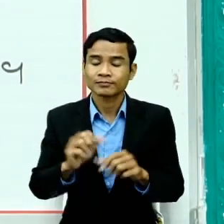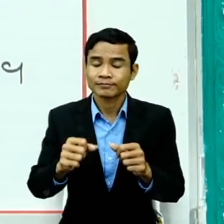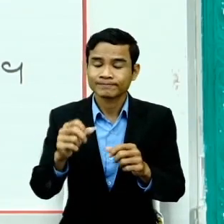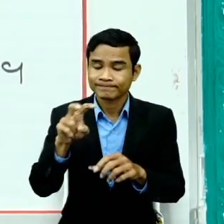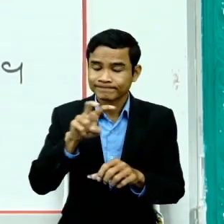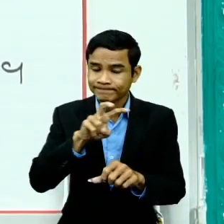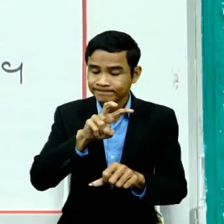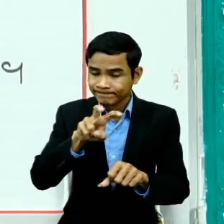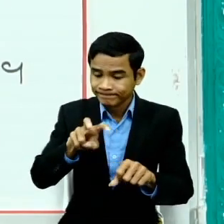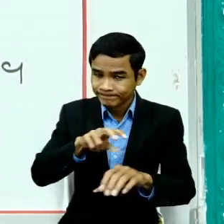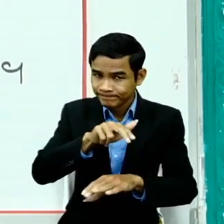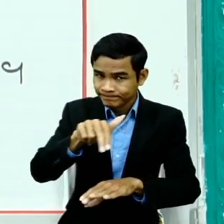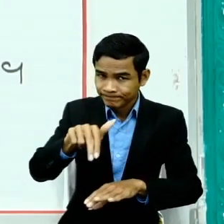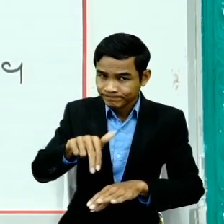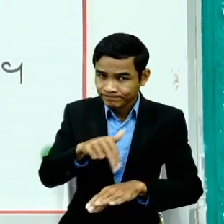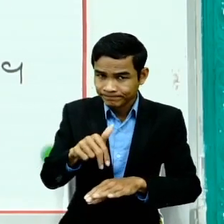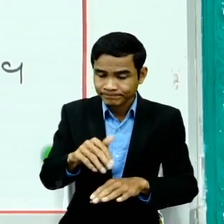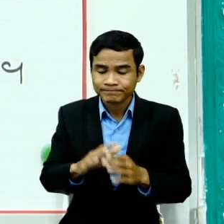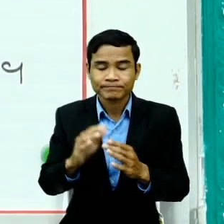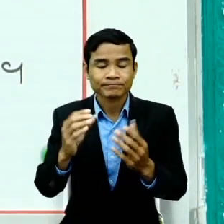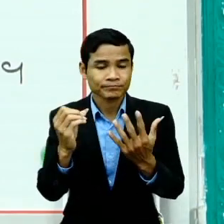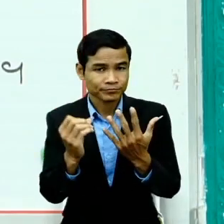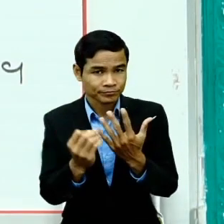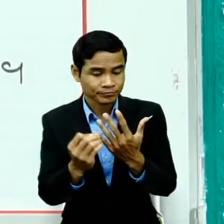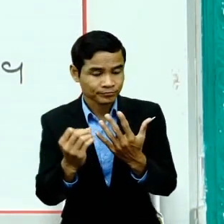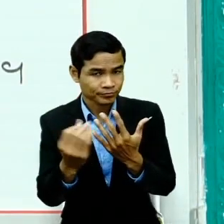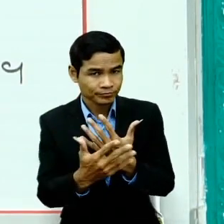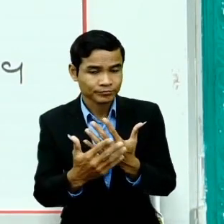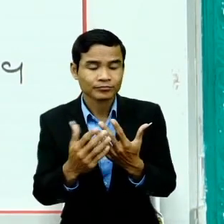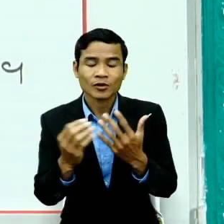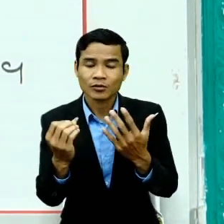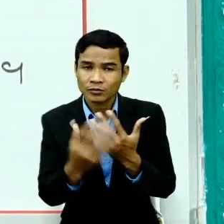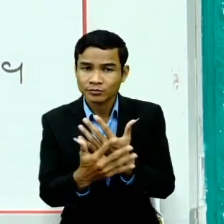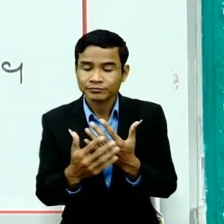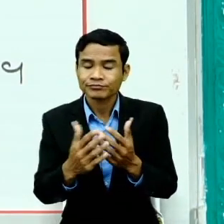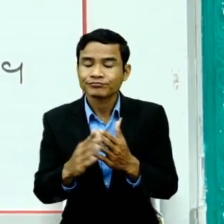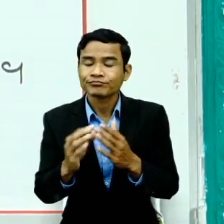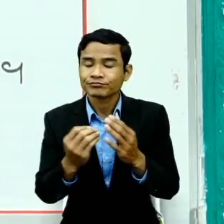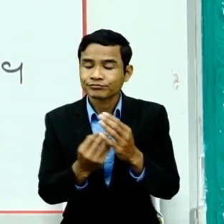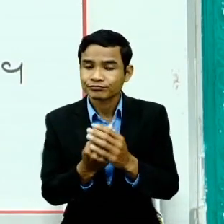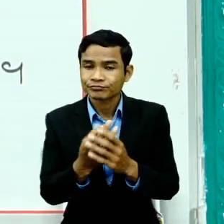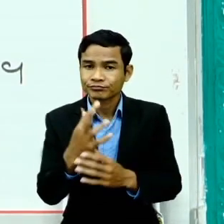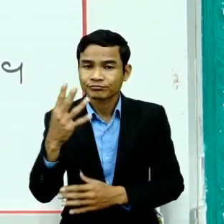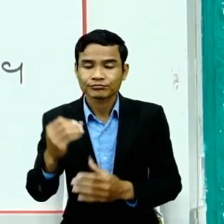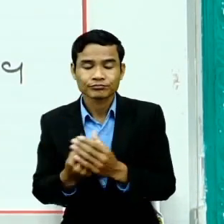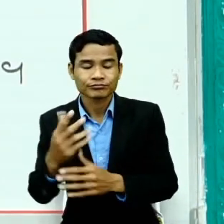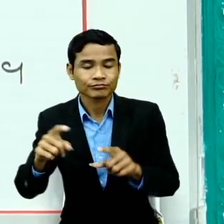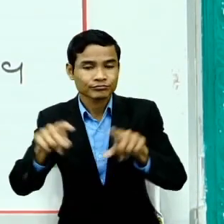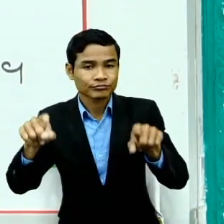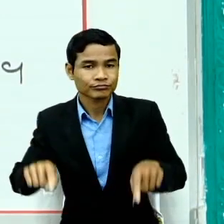đầm nằm không chấm cài bàn lõ chà ta cái tay phơ đôi mặt đấy nhở